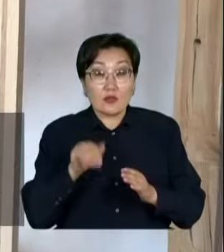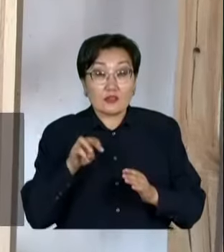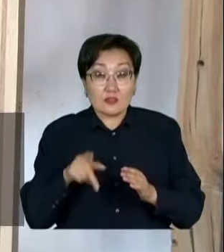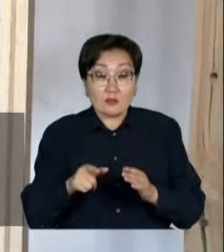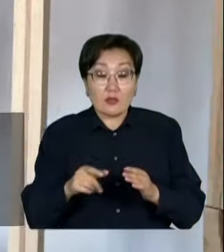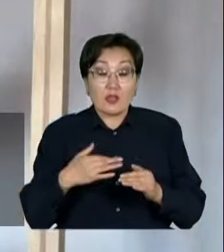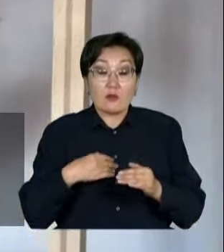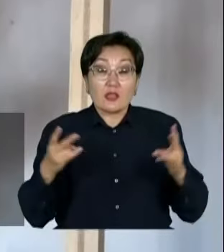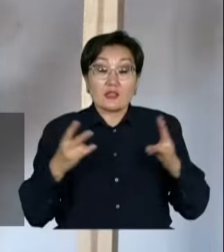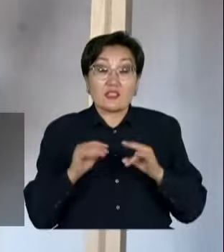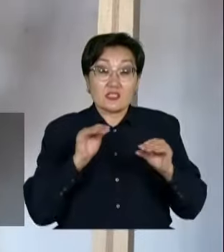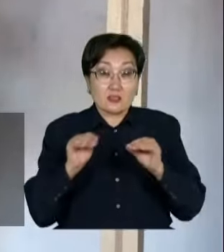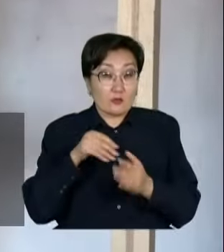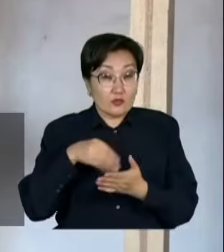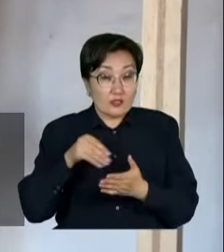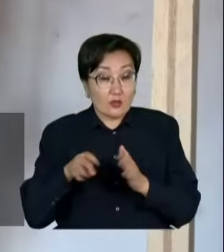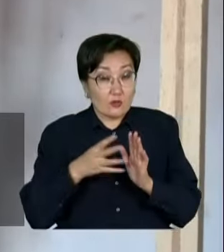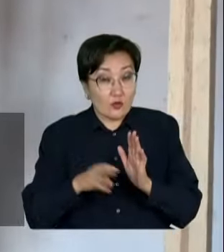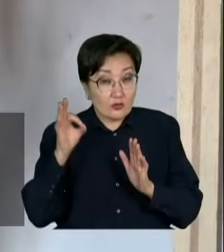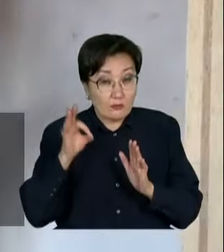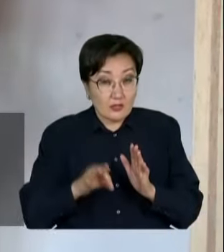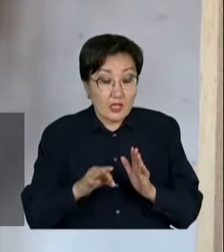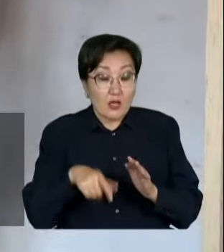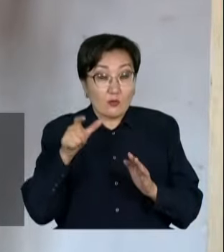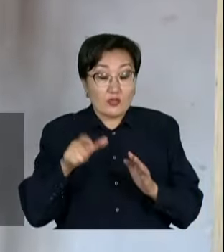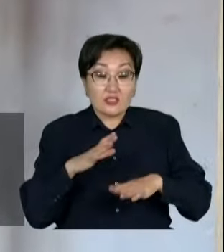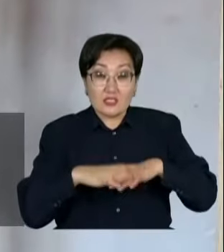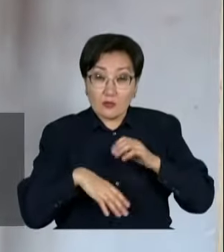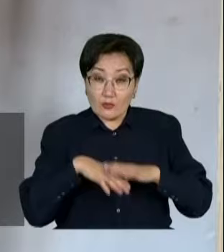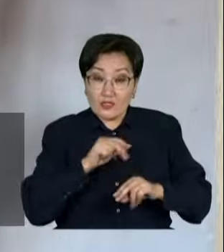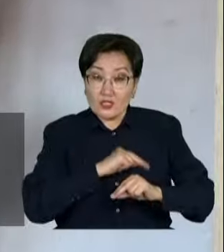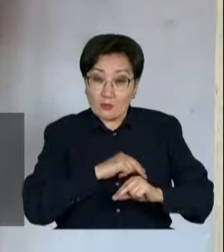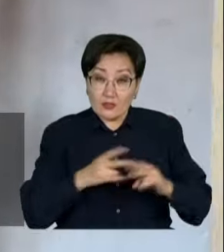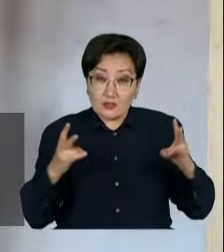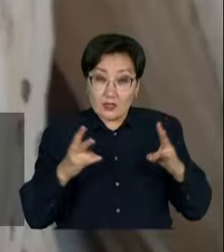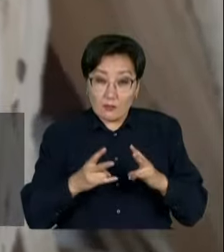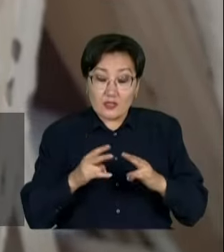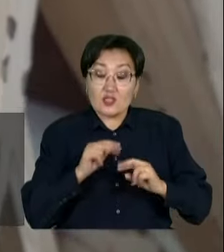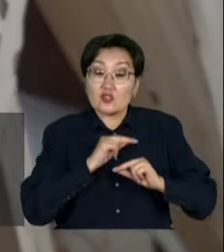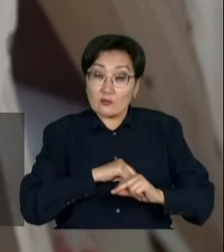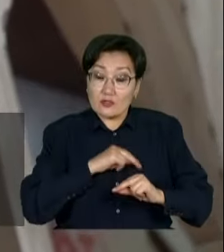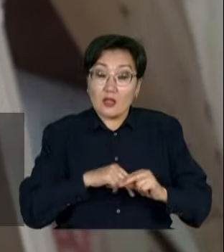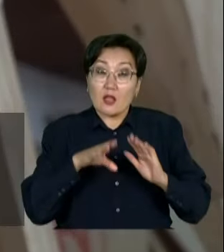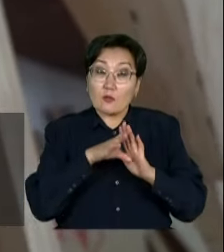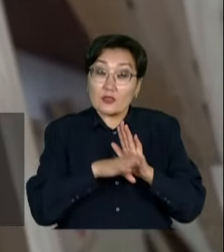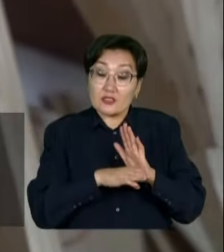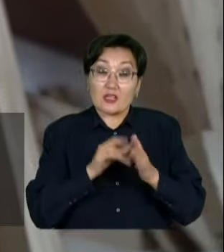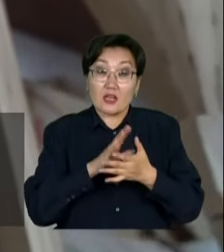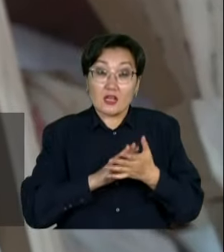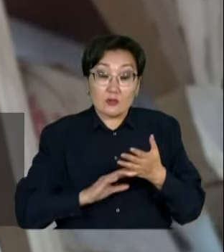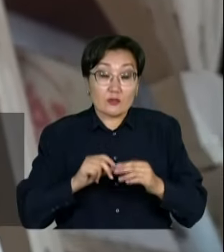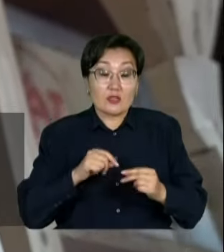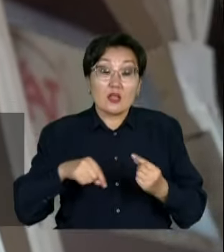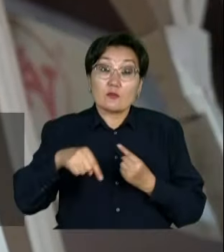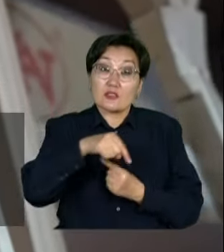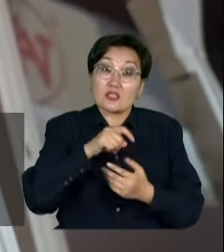керекті станоктарымды алдым, әрі қарай 90% негізі адамның қолын еңбегін талап ететін кәсіп бол деген бағдарламамен әрі қарай өзім кәсібін жалғастырып